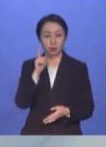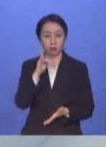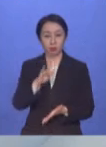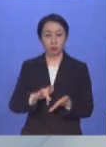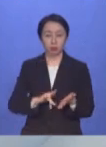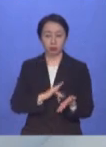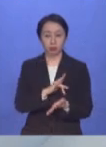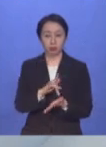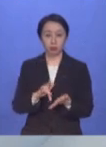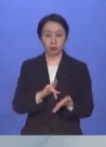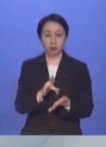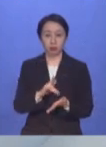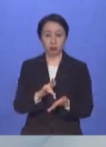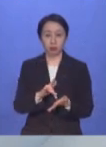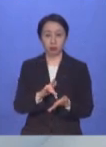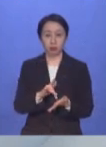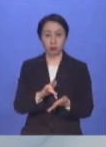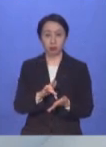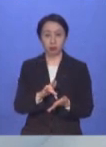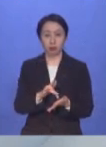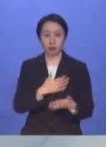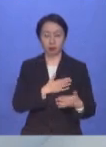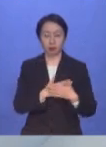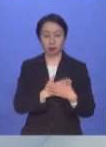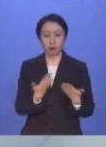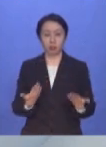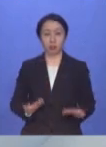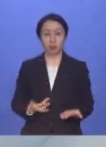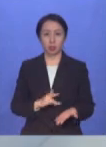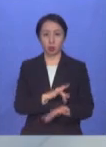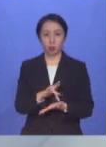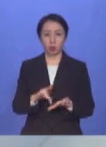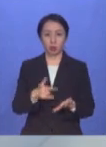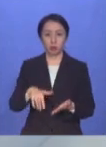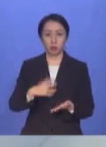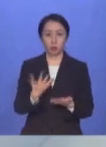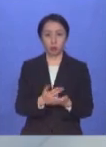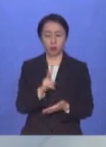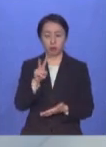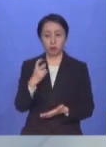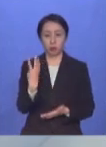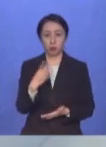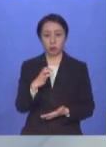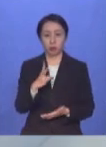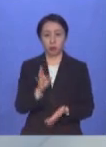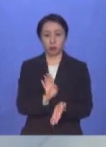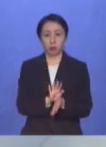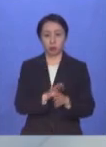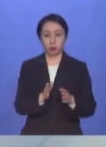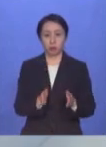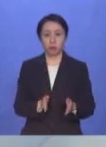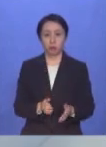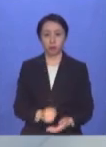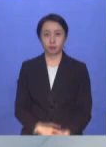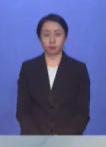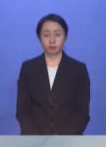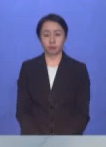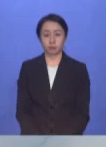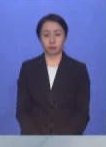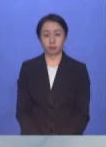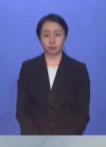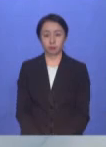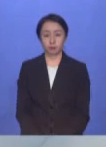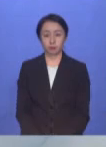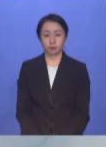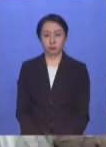сотрудники молодежного ресурсного центра, волонтеры и жители города. Всего убрано 240 тонн мусора. Тему продолжит